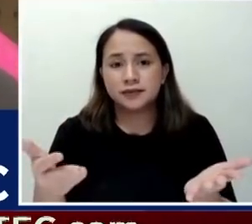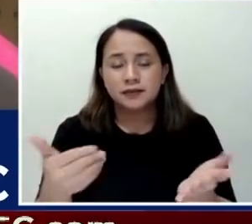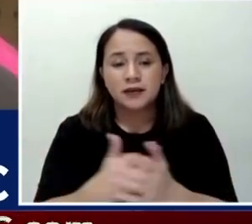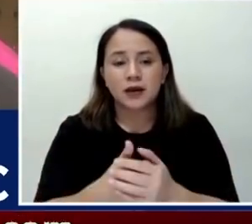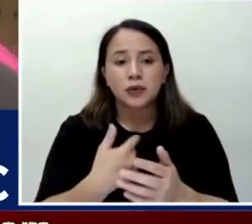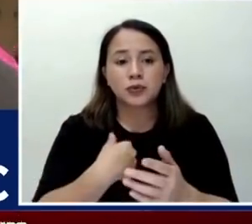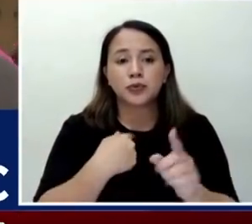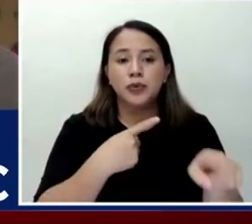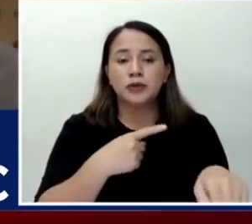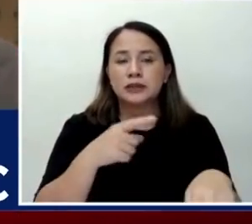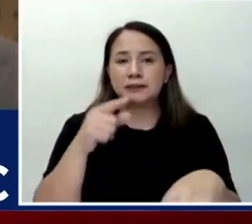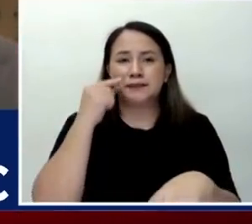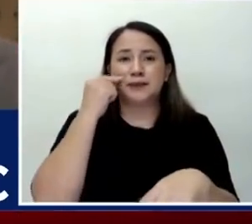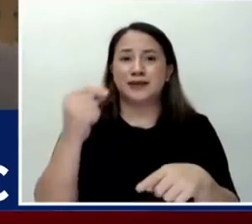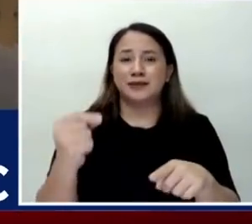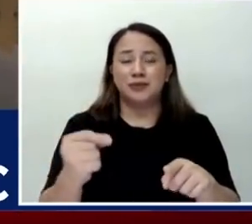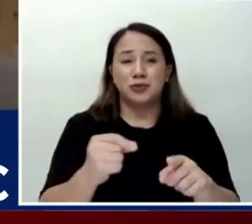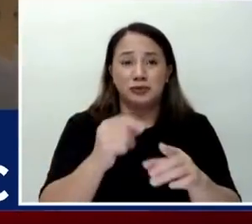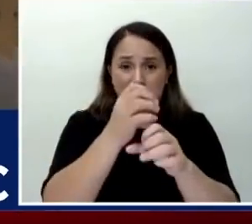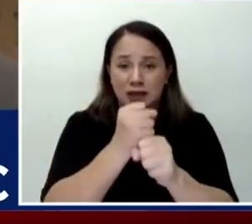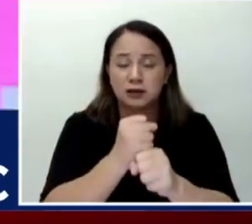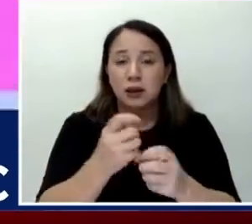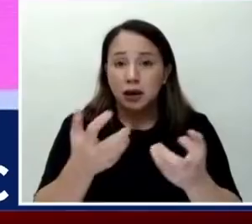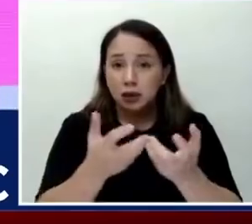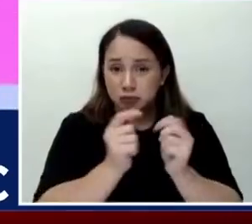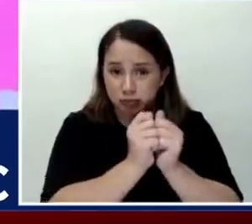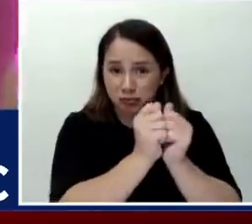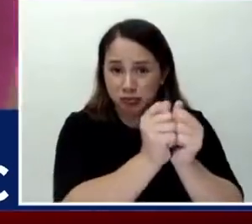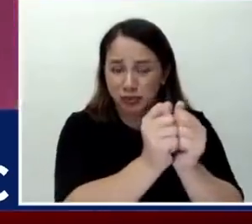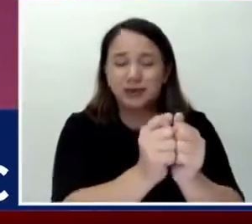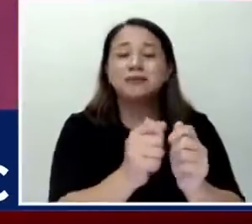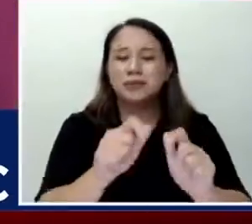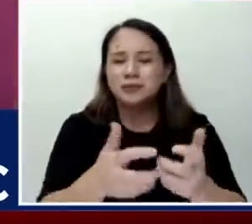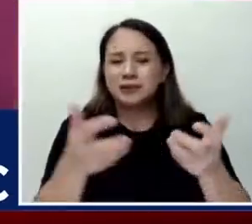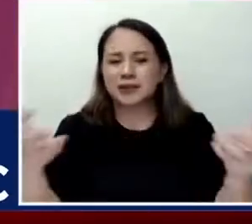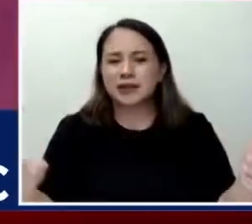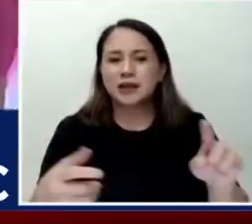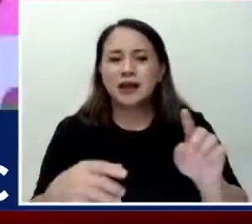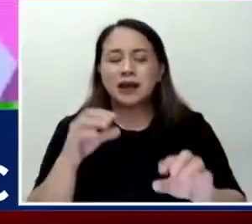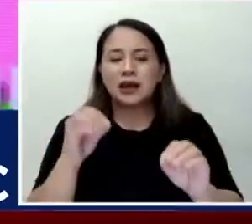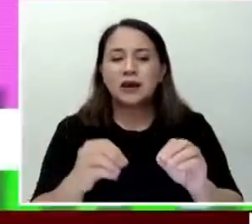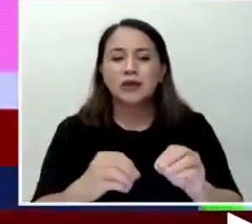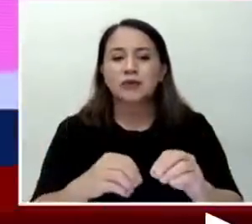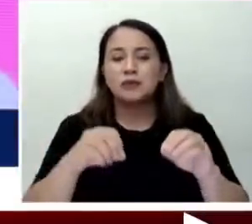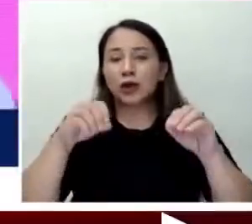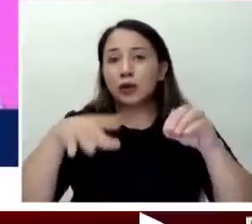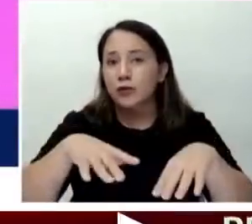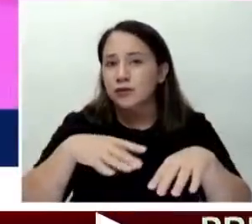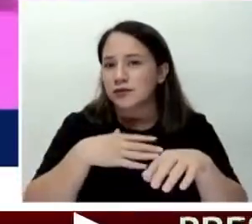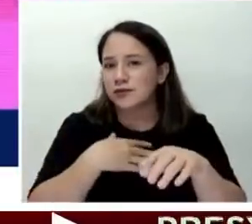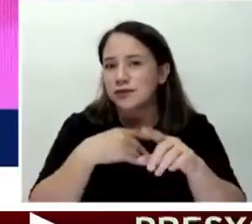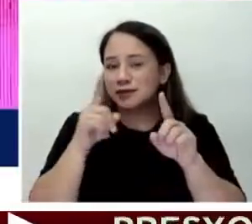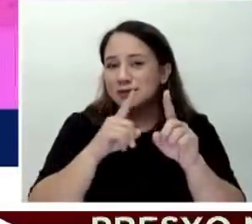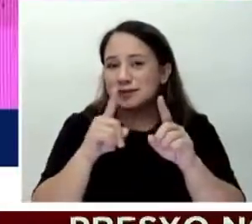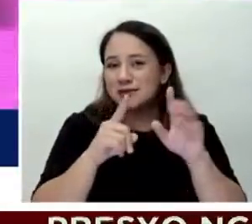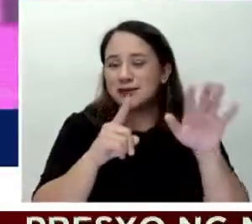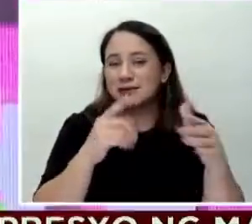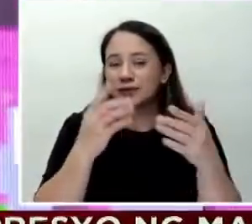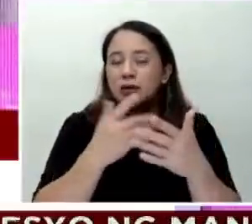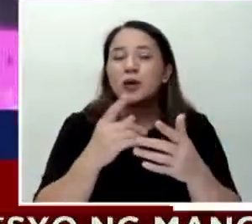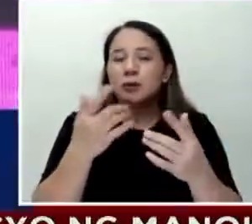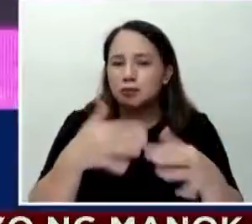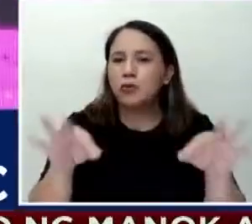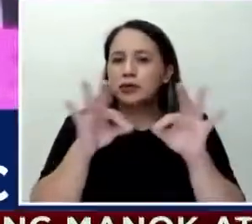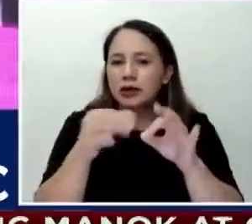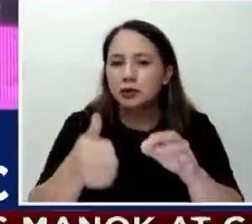Physically impossible makuha lahat kung kami magkasabay lagi. Mawala lang ningning ng between ko sa pelikula. Manalo lang po ang Lenny